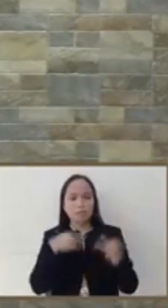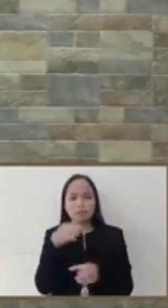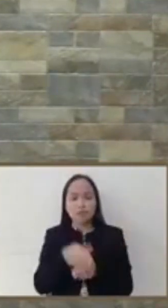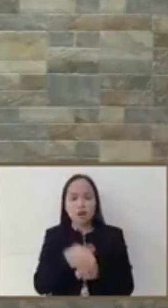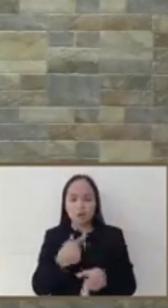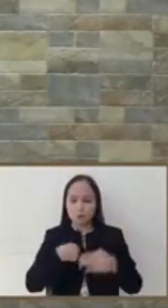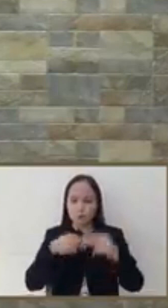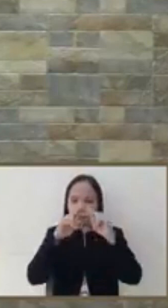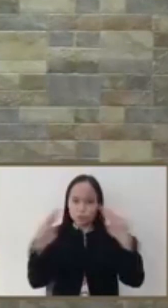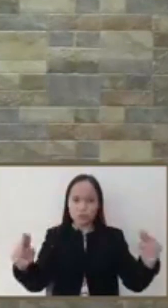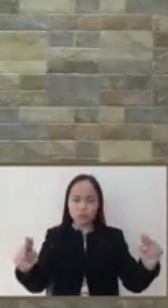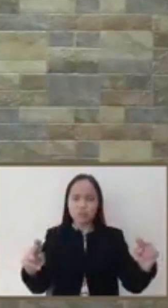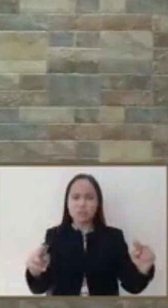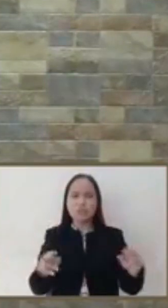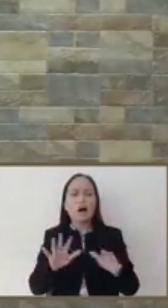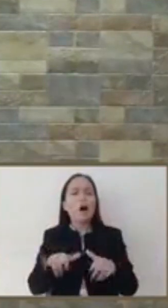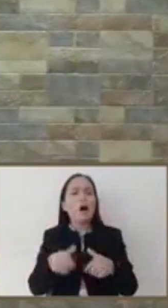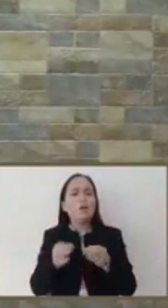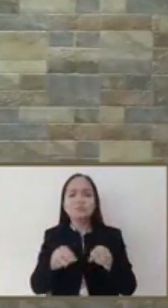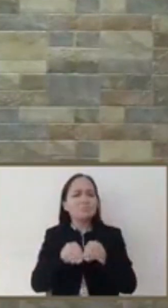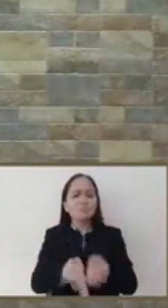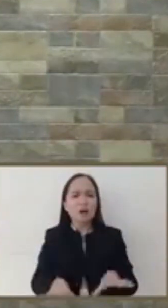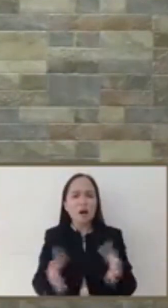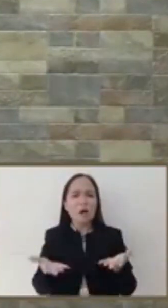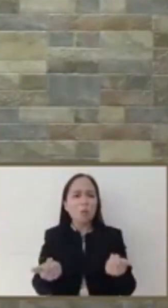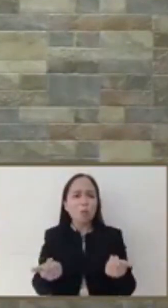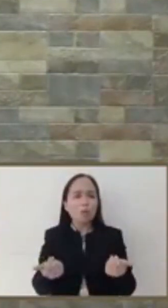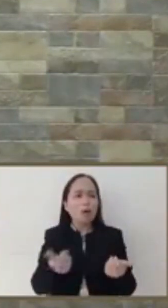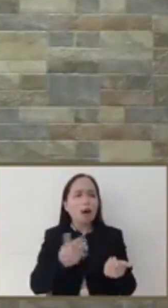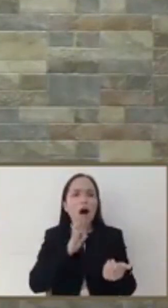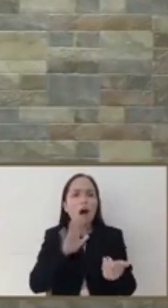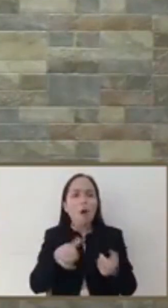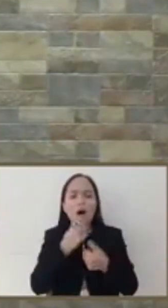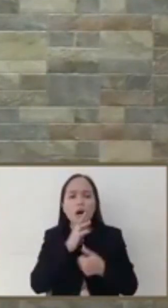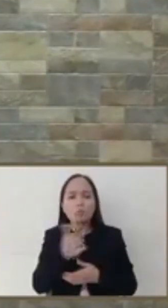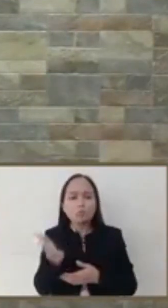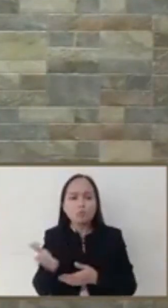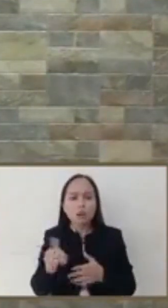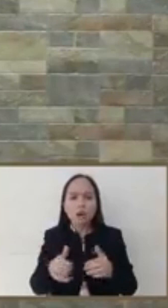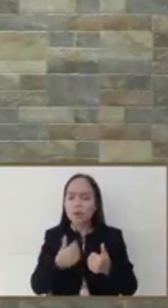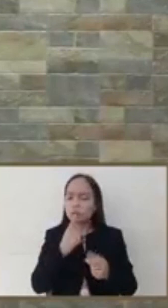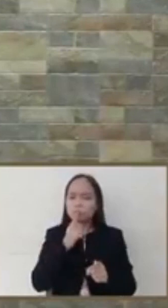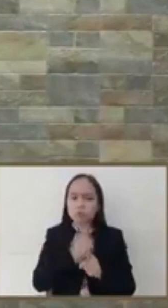ganitong bahay. Ano kaya kung mawala na ho yan sa atin? Ano ang totoong kalagayan po natin?